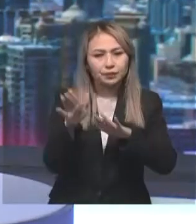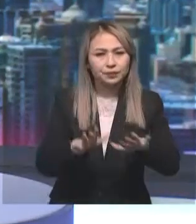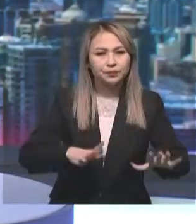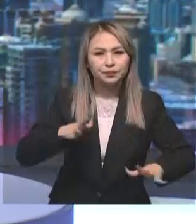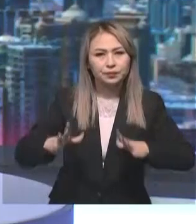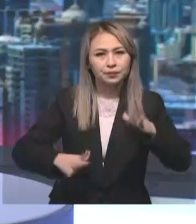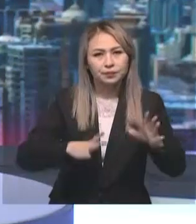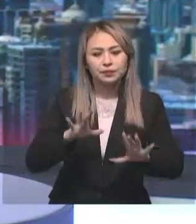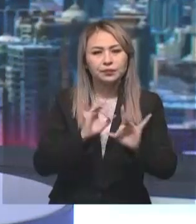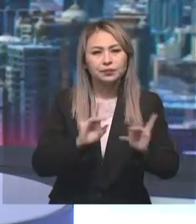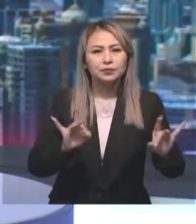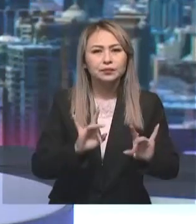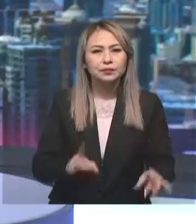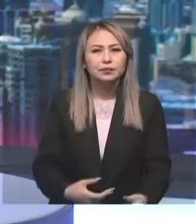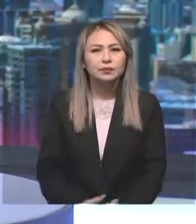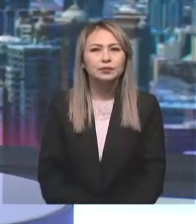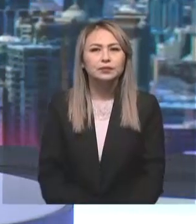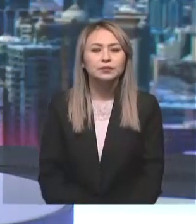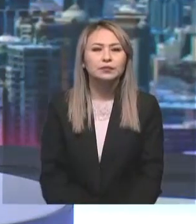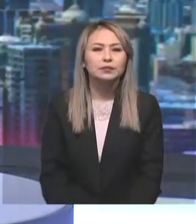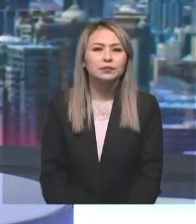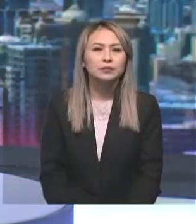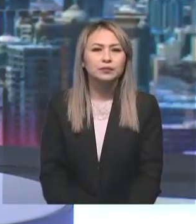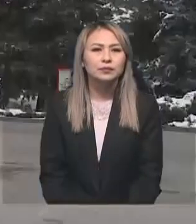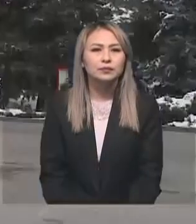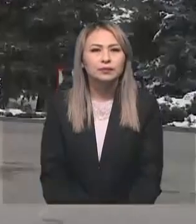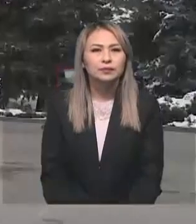мақсатында өткен жаттығу туралы тілшіміз баяндап берсін.